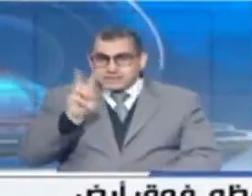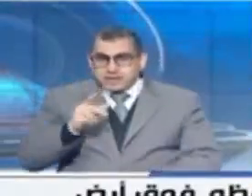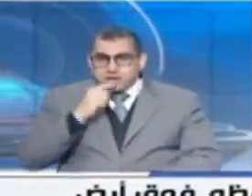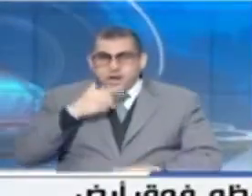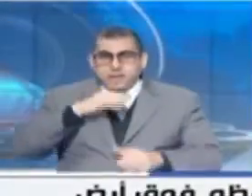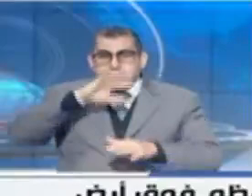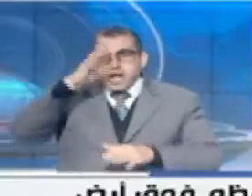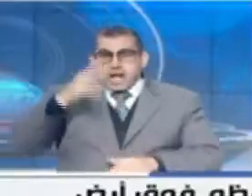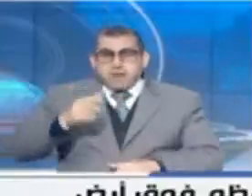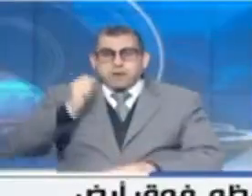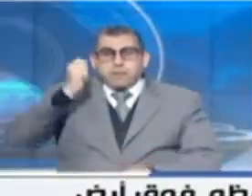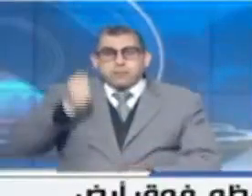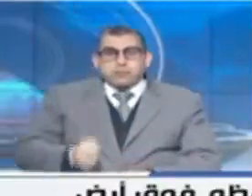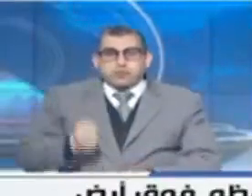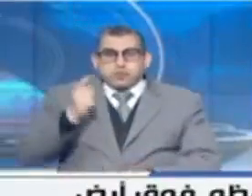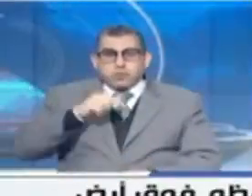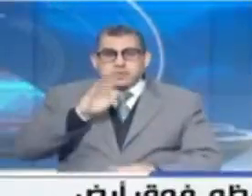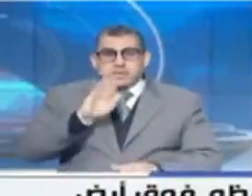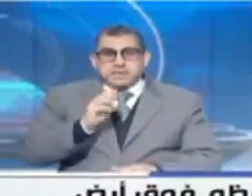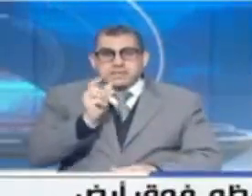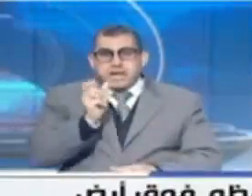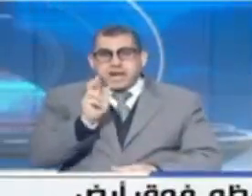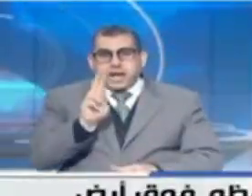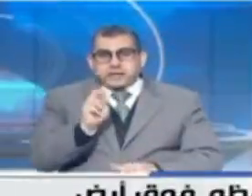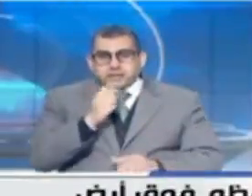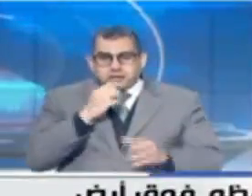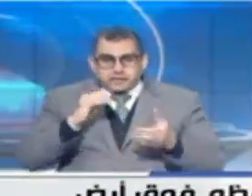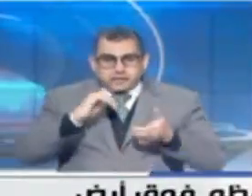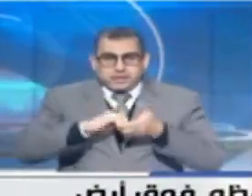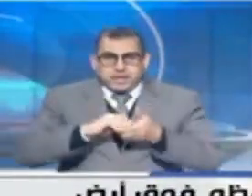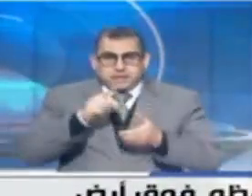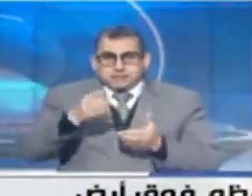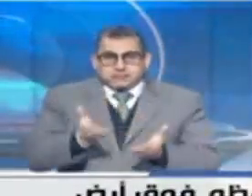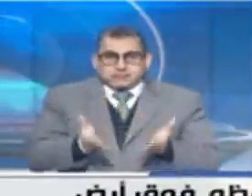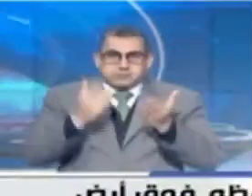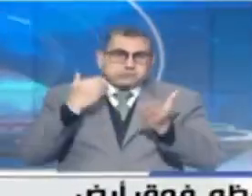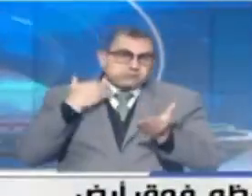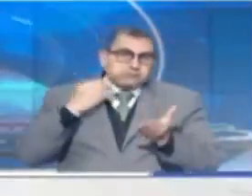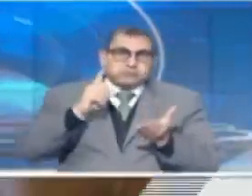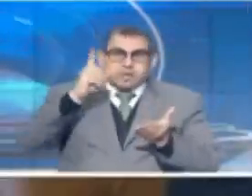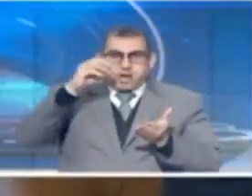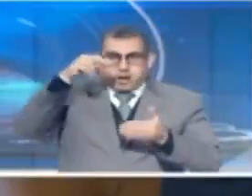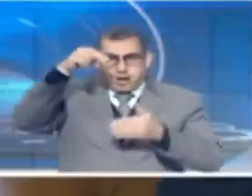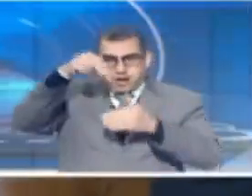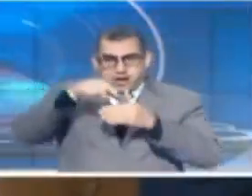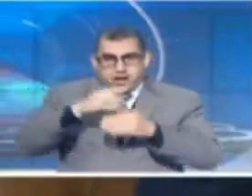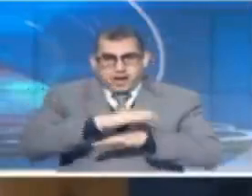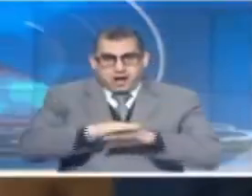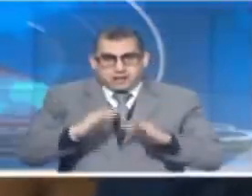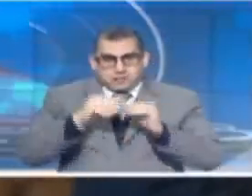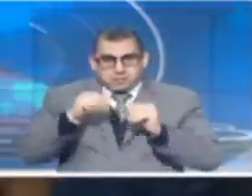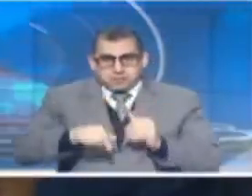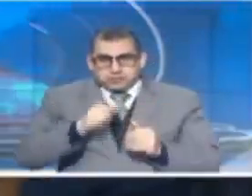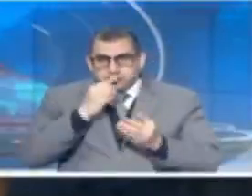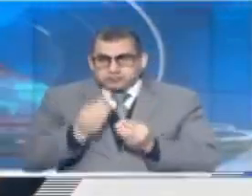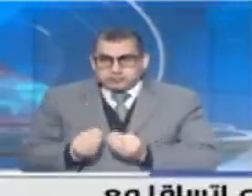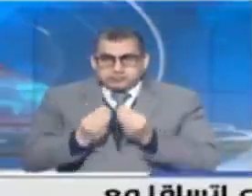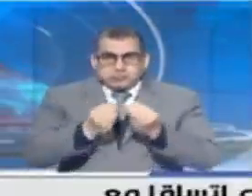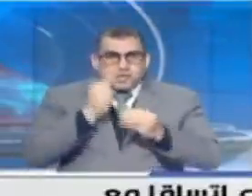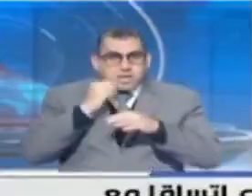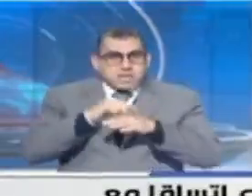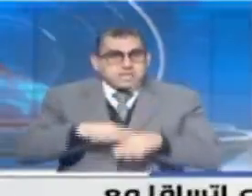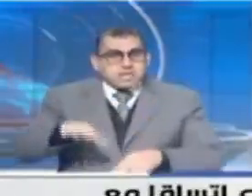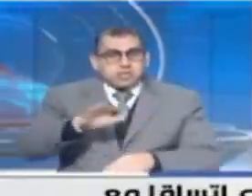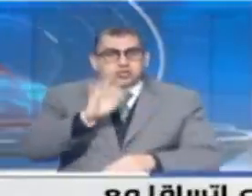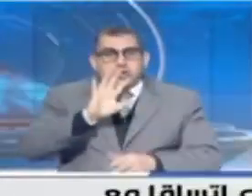جبلي موسى وسانت كاترين، ذلك اتساقا مع مكانة تلك البقعة المقدسة من أرض مصر ولتقديمها للإنسانية